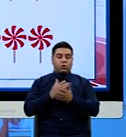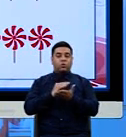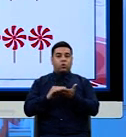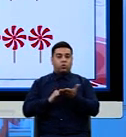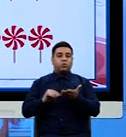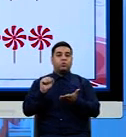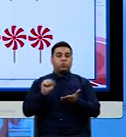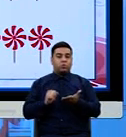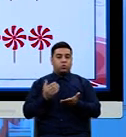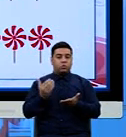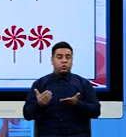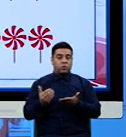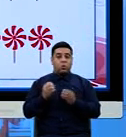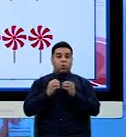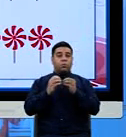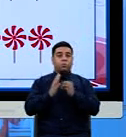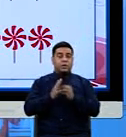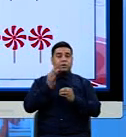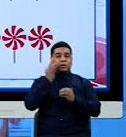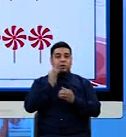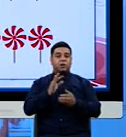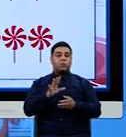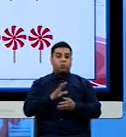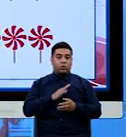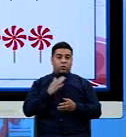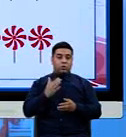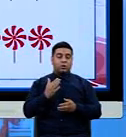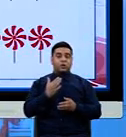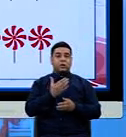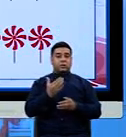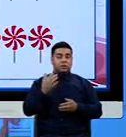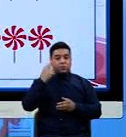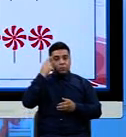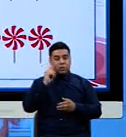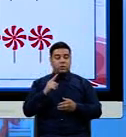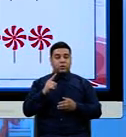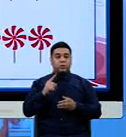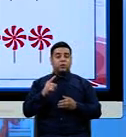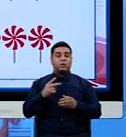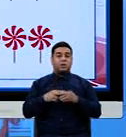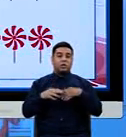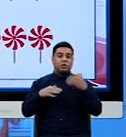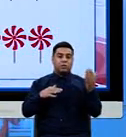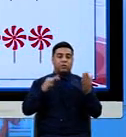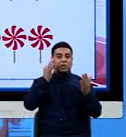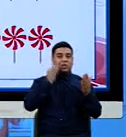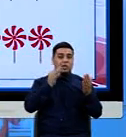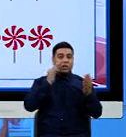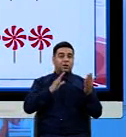tushunib olishimiz mumkin. 15 ta shirinlik bor edi. Siz bilasiz, chap tomonda shirinliklar bor